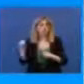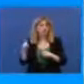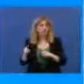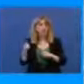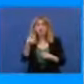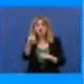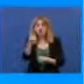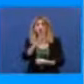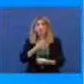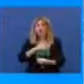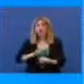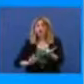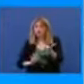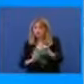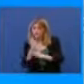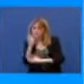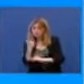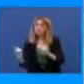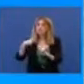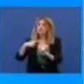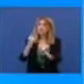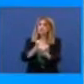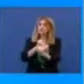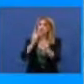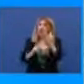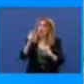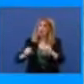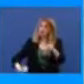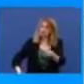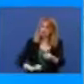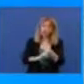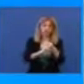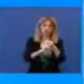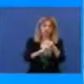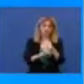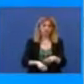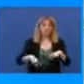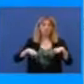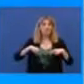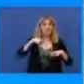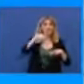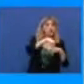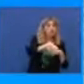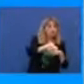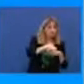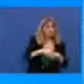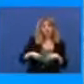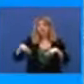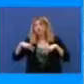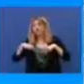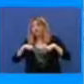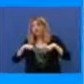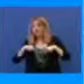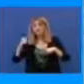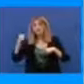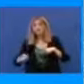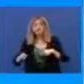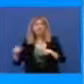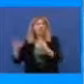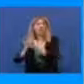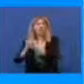εργαζομένων. Άλλωστε, η συνεργασία του Υπουργείου Εσωτερικών και της κυβέρνησης συνολικά με την τοπική αυτοδιοίκηση όλο αυτό το